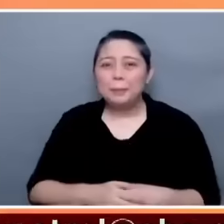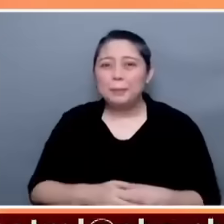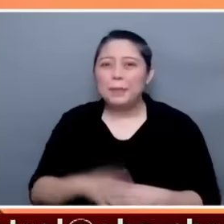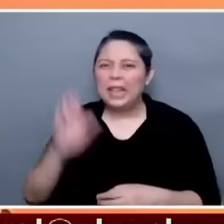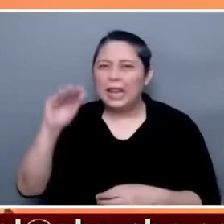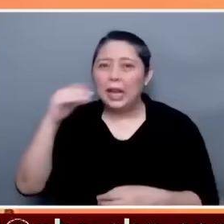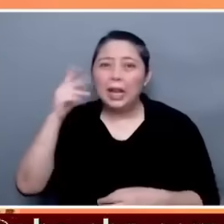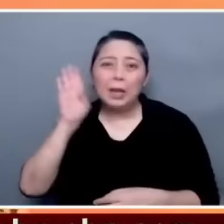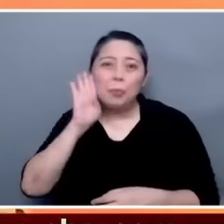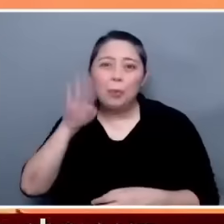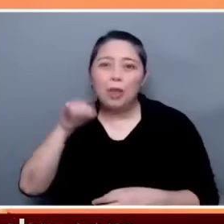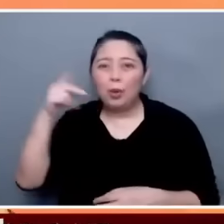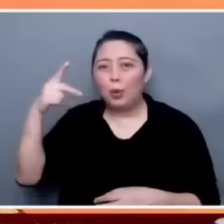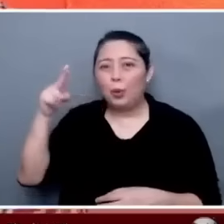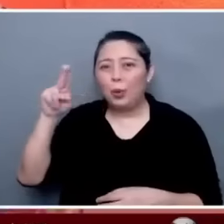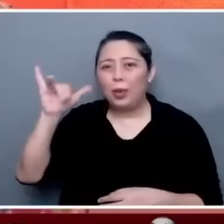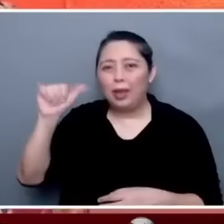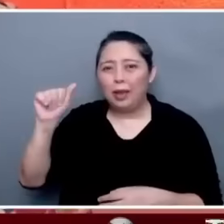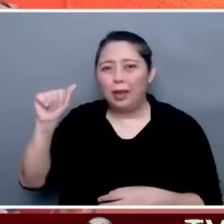kami po ni Makoy,